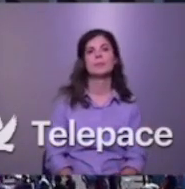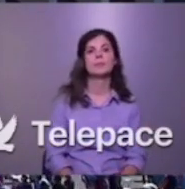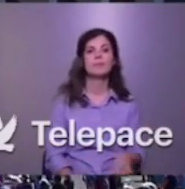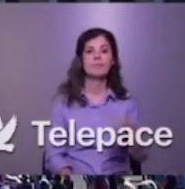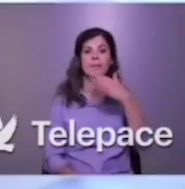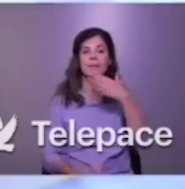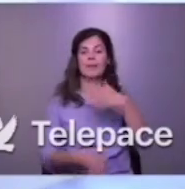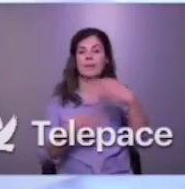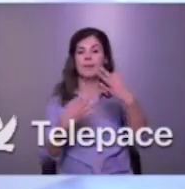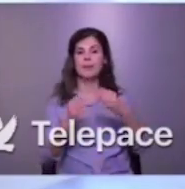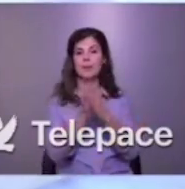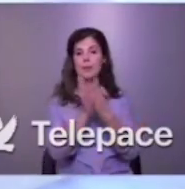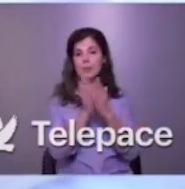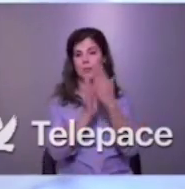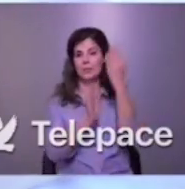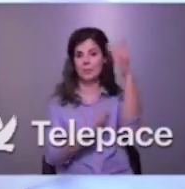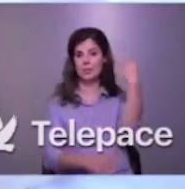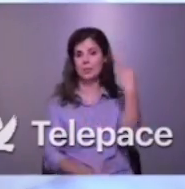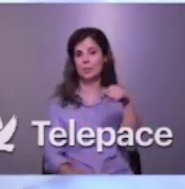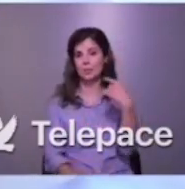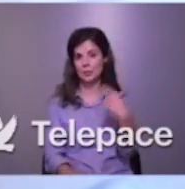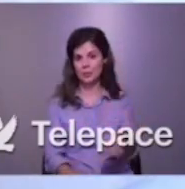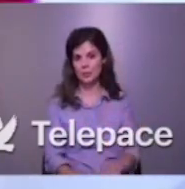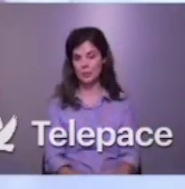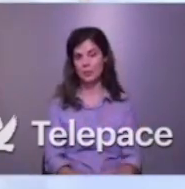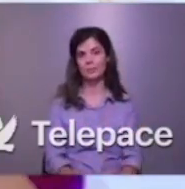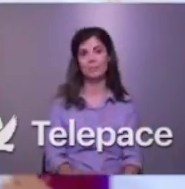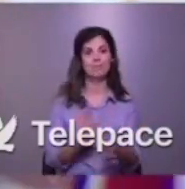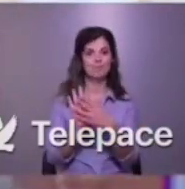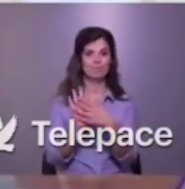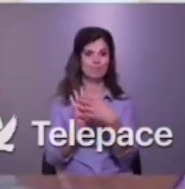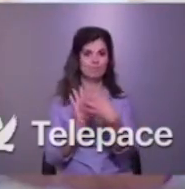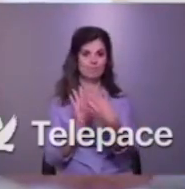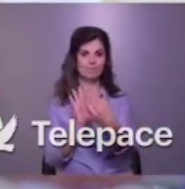Credo in un Deo.